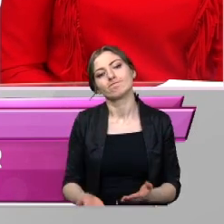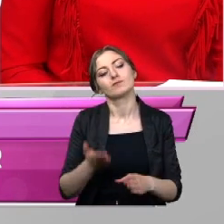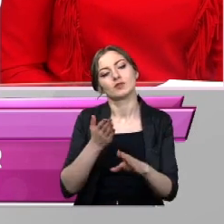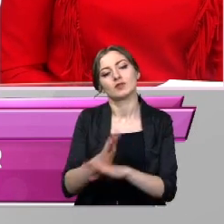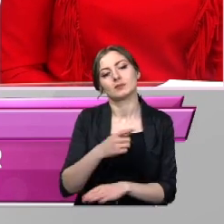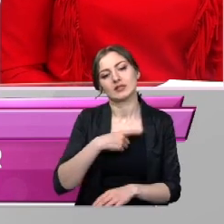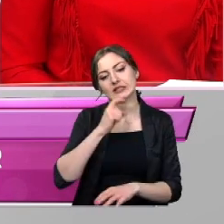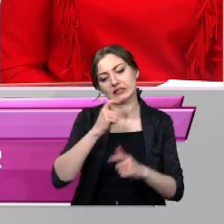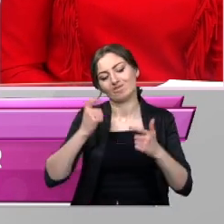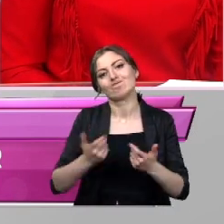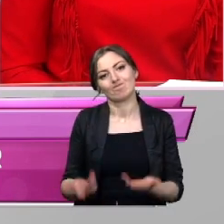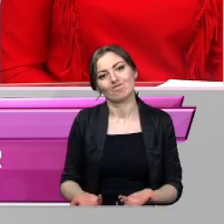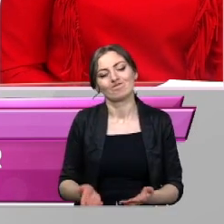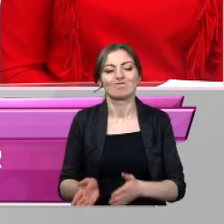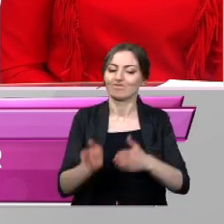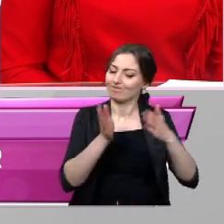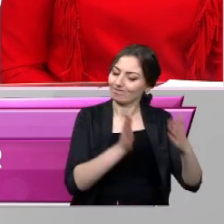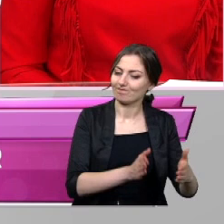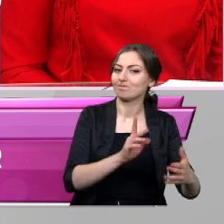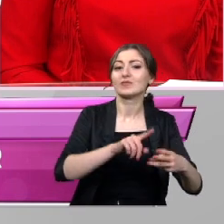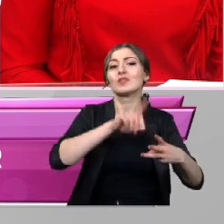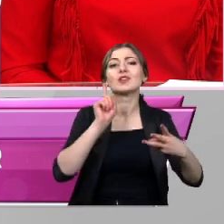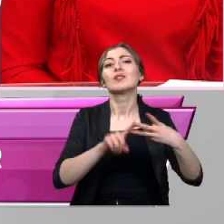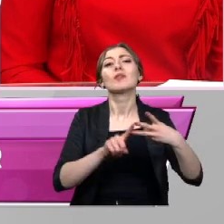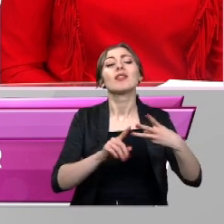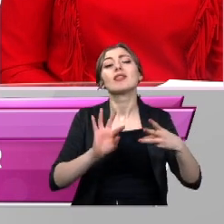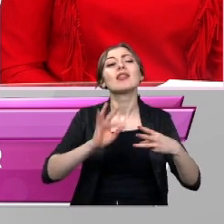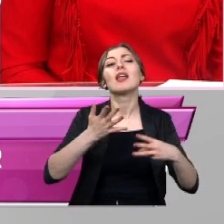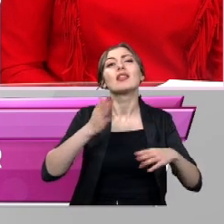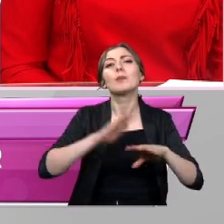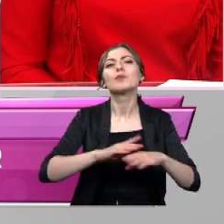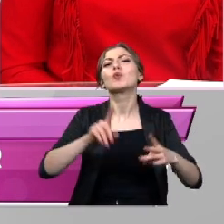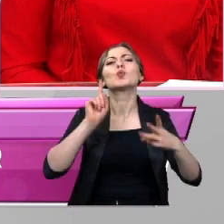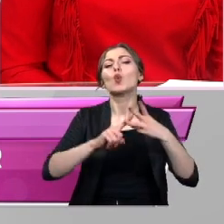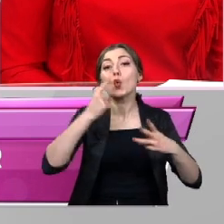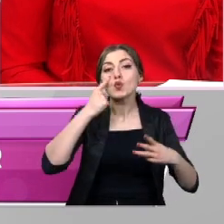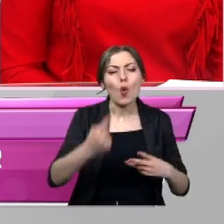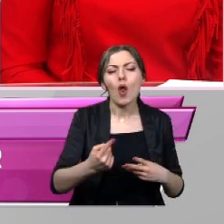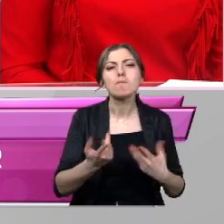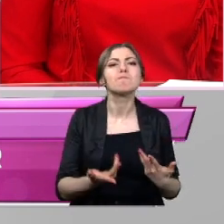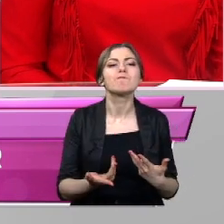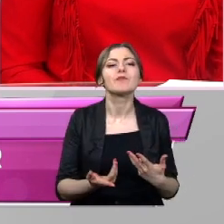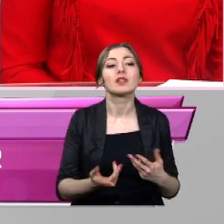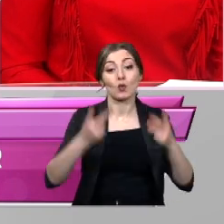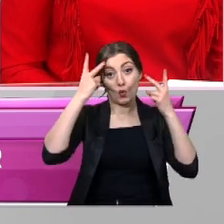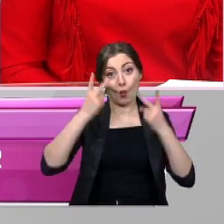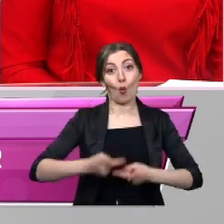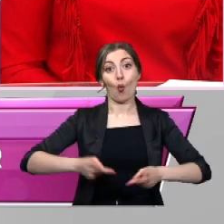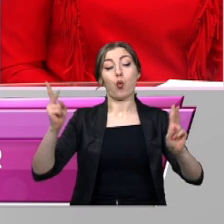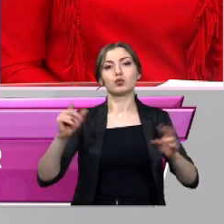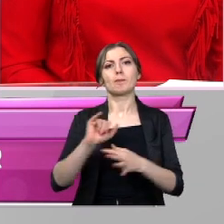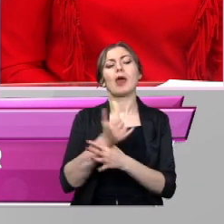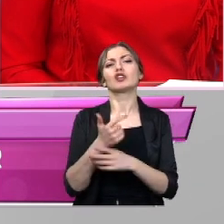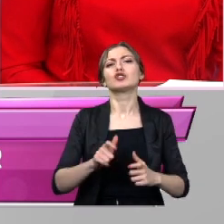devam ediyoruz çocuklara sorumluluk bilincini geliştirmek için neler yapmamız gerekiyor başlığımız da üçüncü başlığımız bağımsızlık becerisini